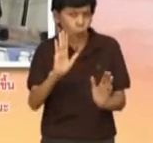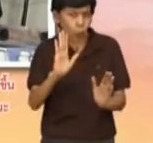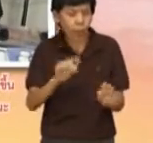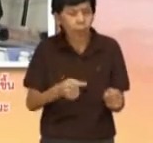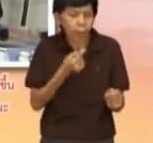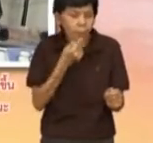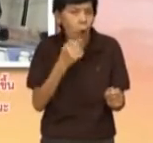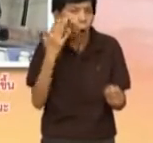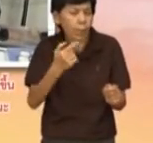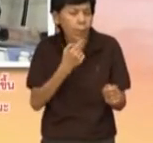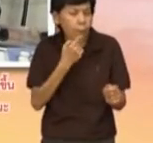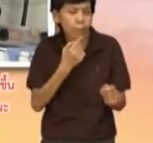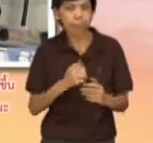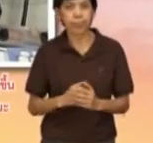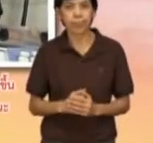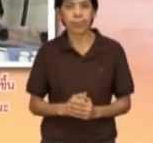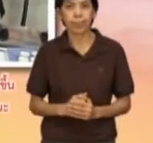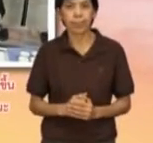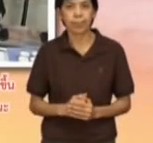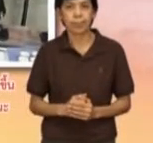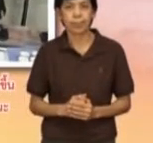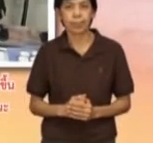ง อ๋อค่ะ นะคะ